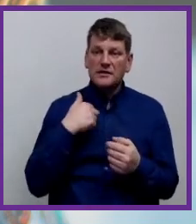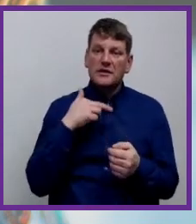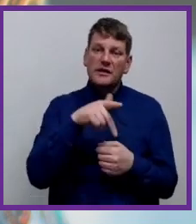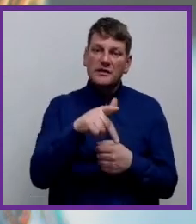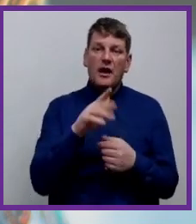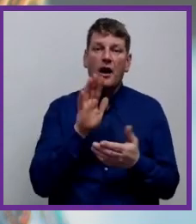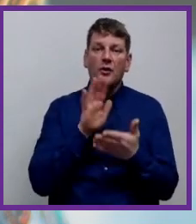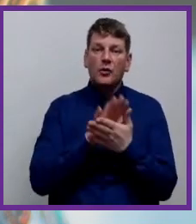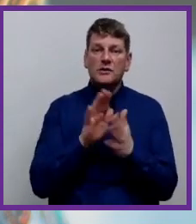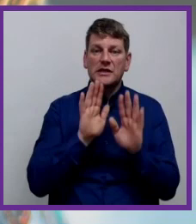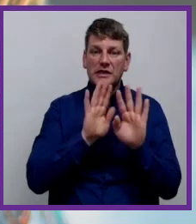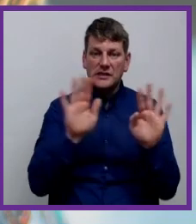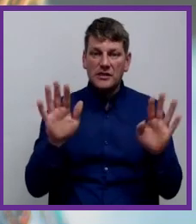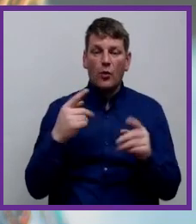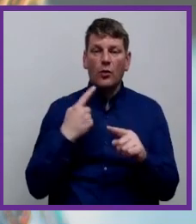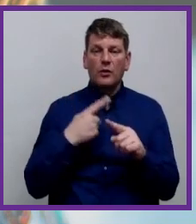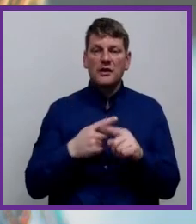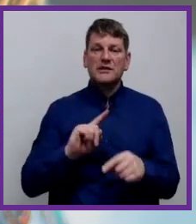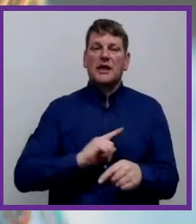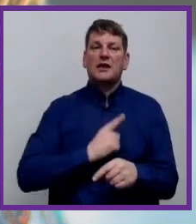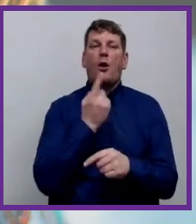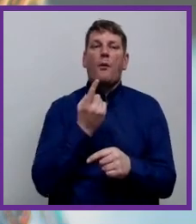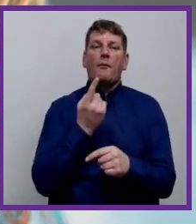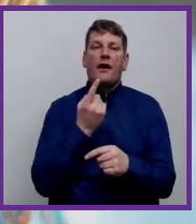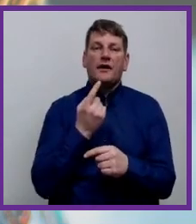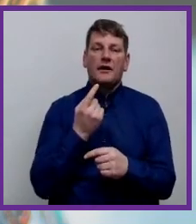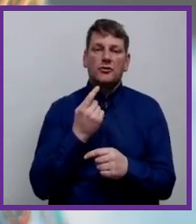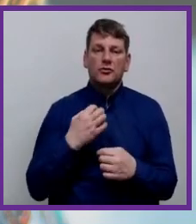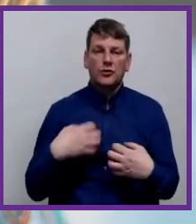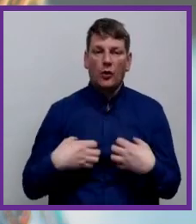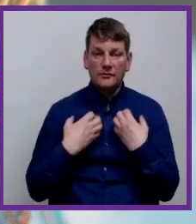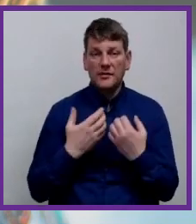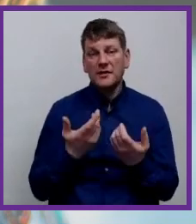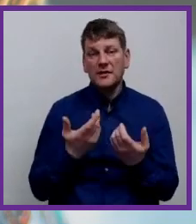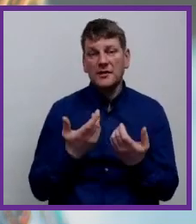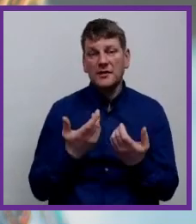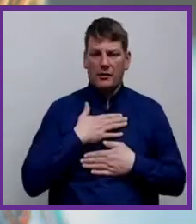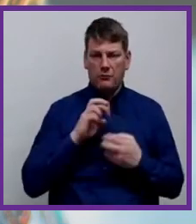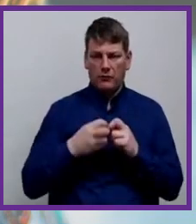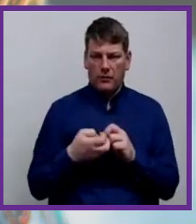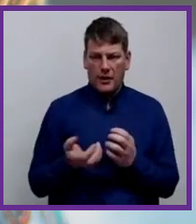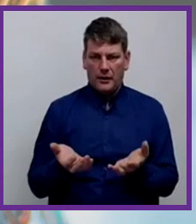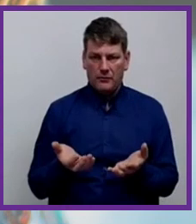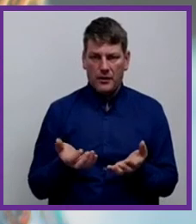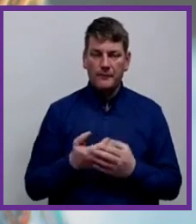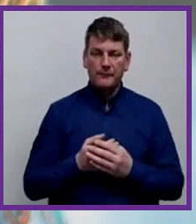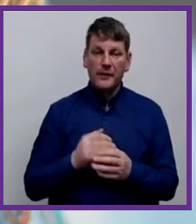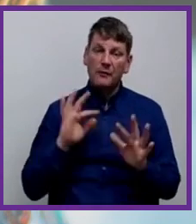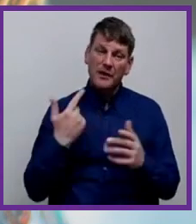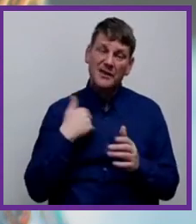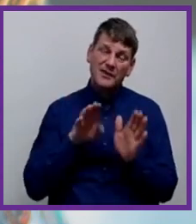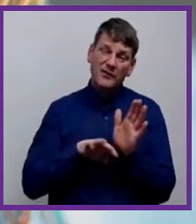izstādi un satraumējies dikti, nu tad kaut kā tā tikai mana problēma. Bet es tikai